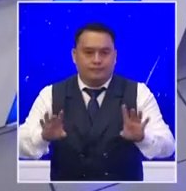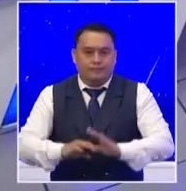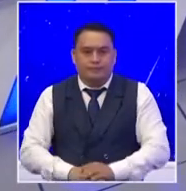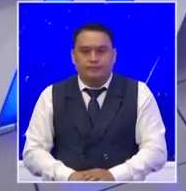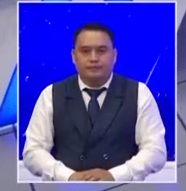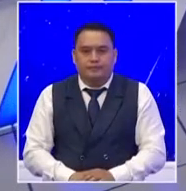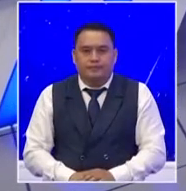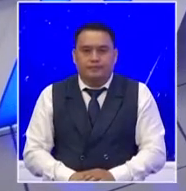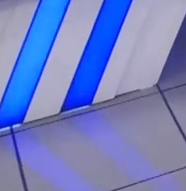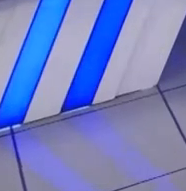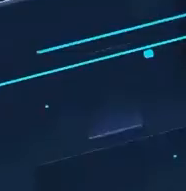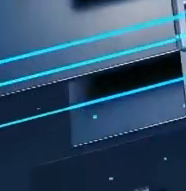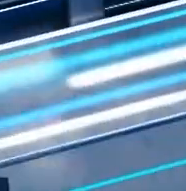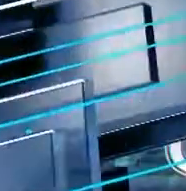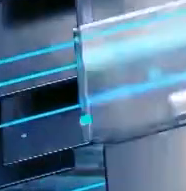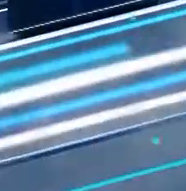важном.